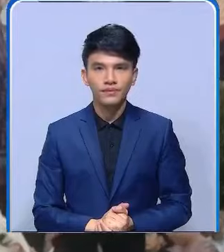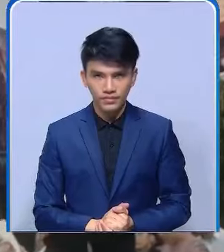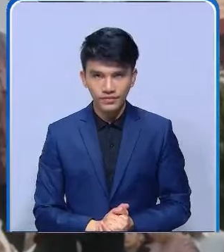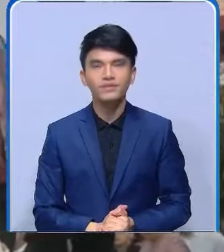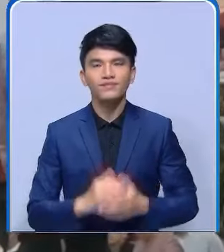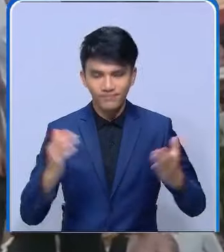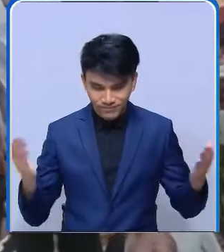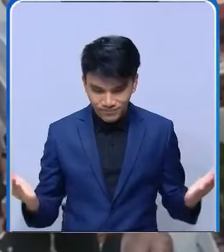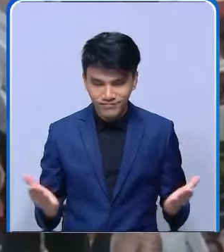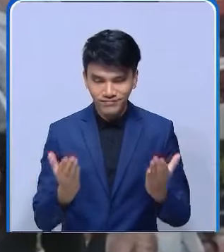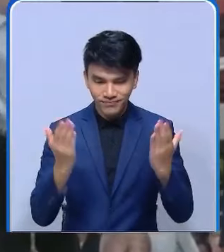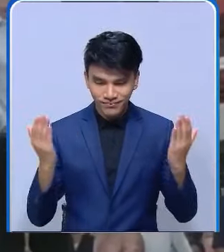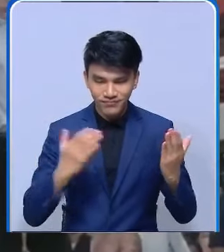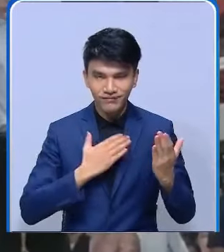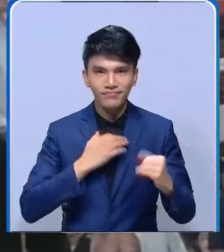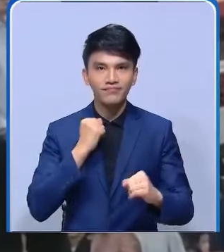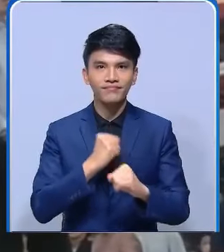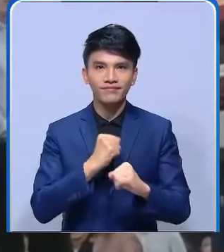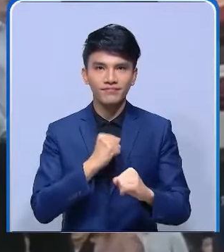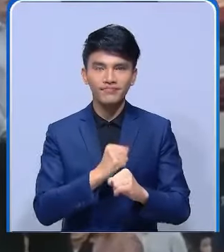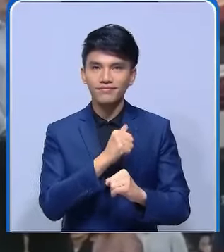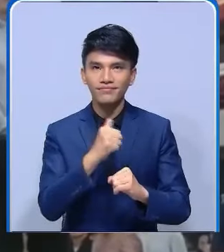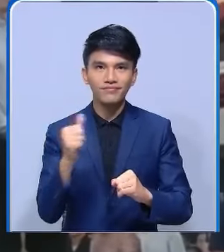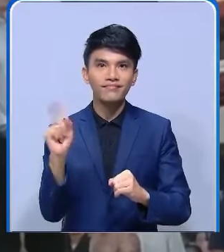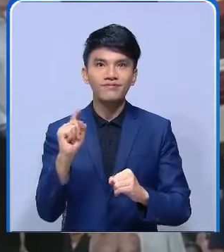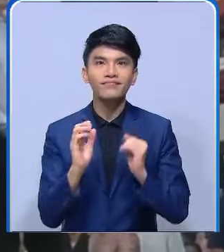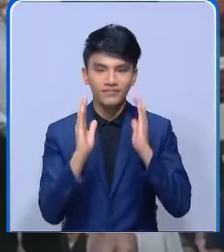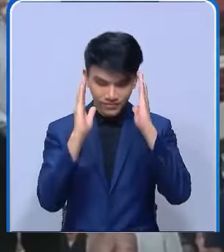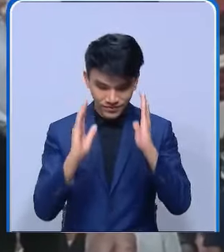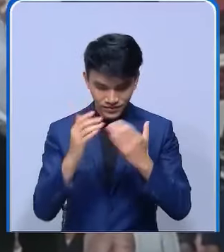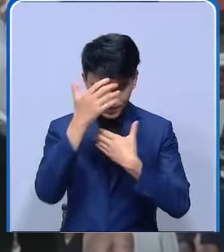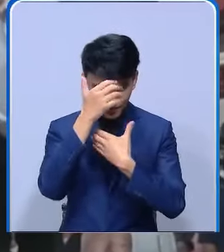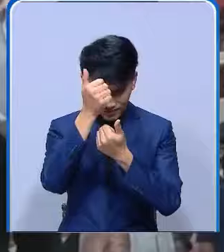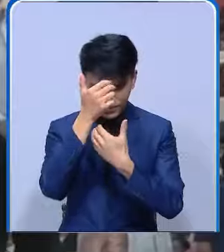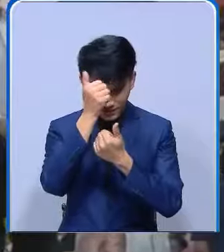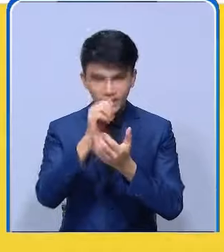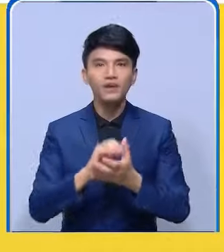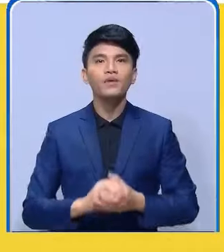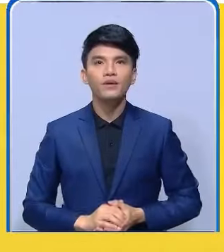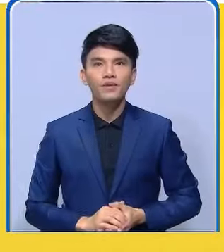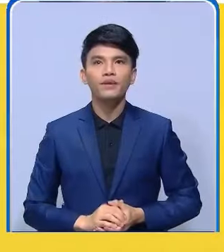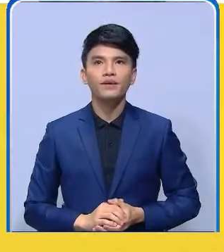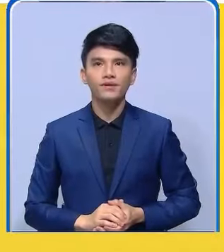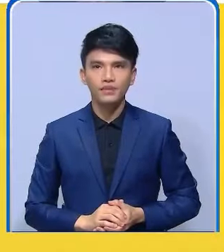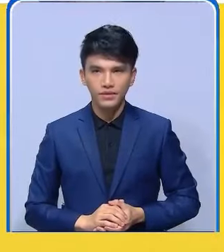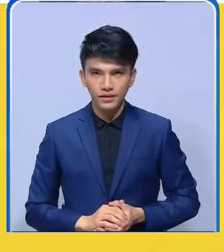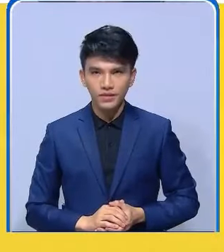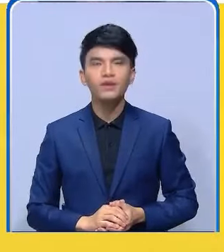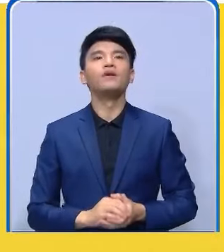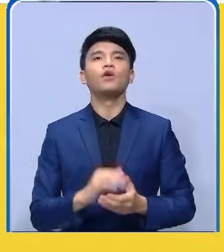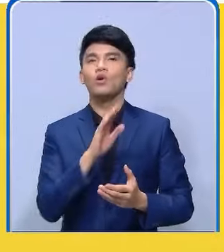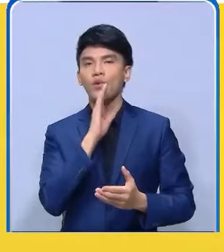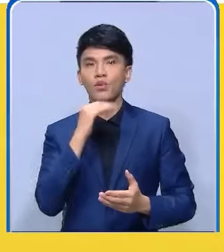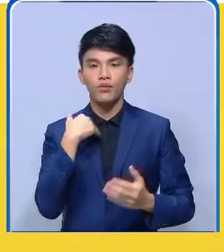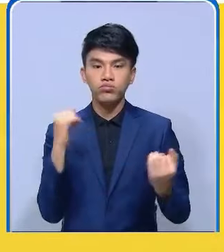เวอร์ก็คือเป็นสิ่งที่เราต้องสร้างเสน่ห์มีเสน่ห์อะไรให้คนเข้ามาหลงใหลหรือเข้ามาหาเราเยอะแค่มีเทศกาลเนี้ยหนึ่งเทศ